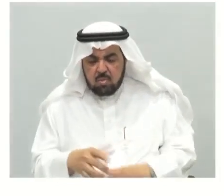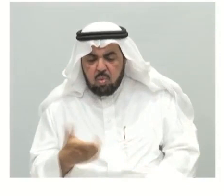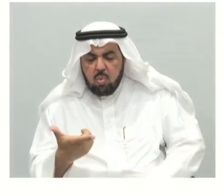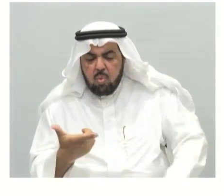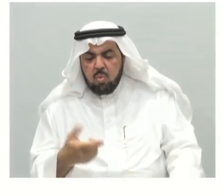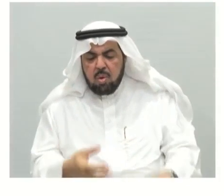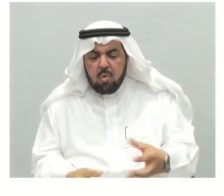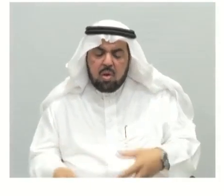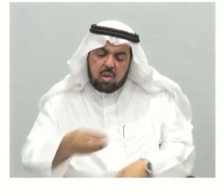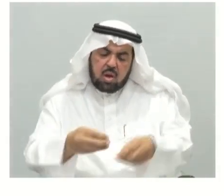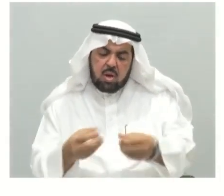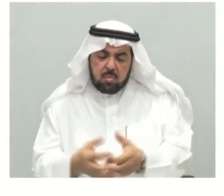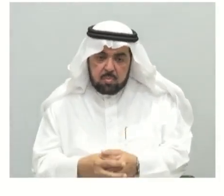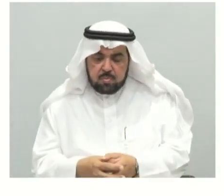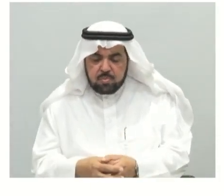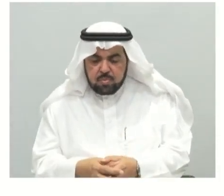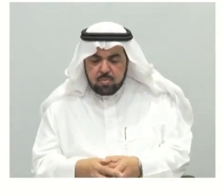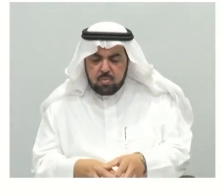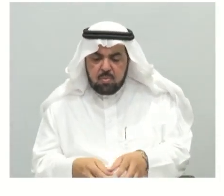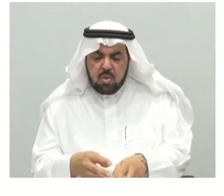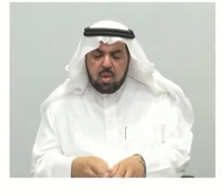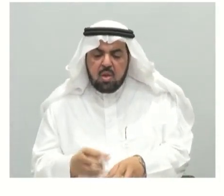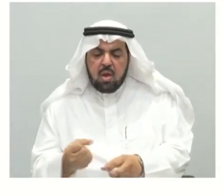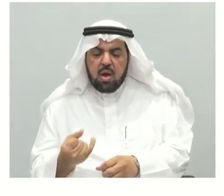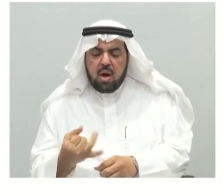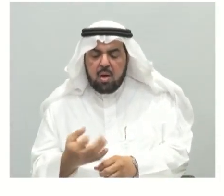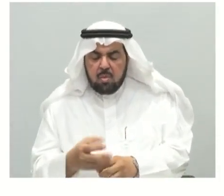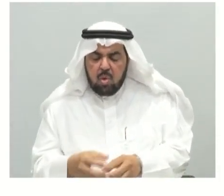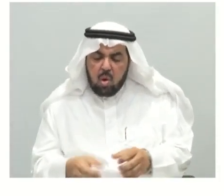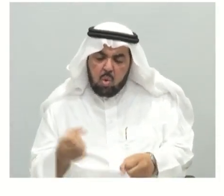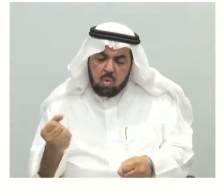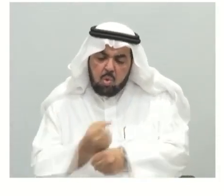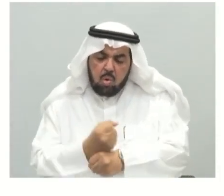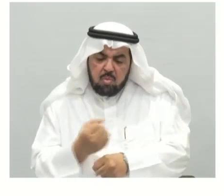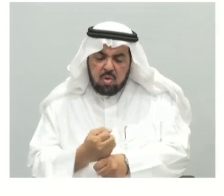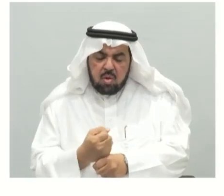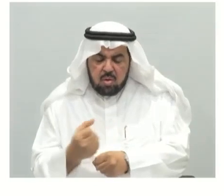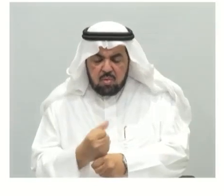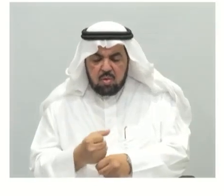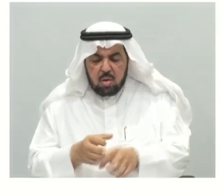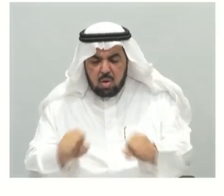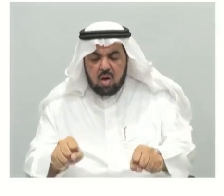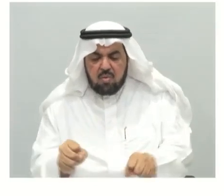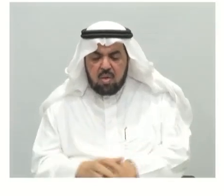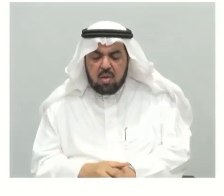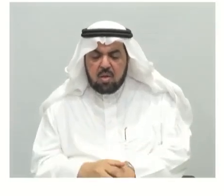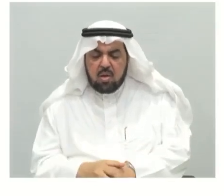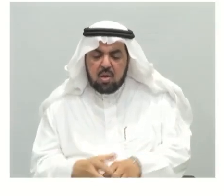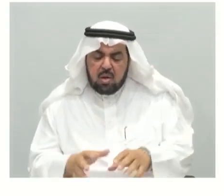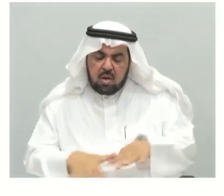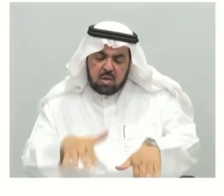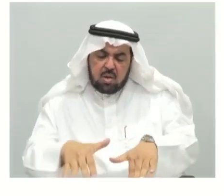هو التركيب الذي يشير له الرقم وله دور في المحافظه على